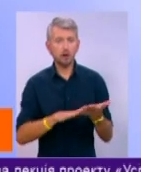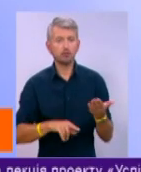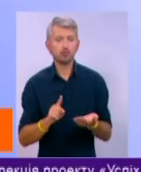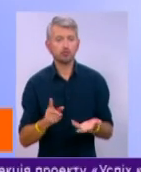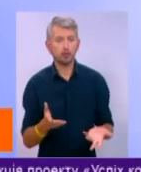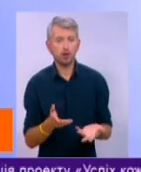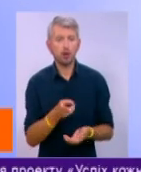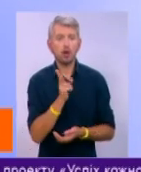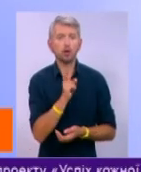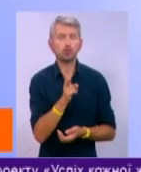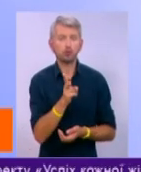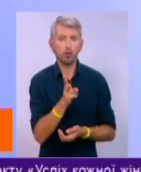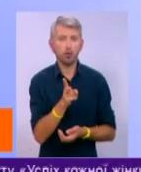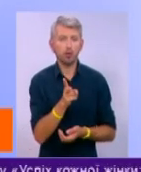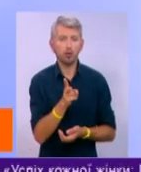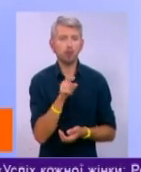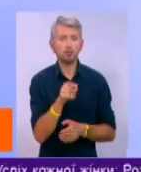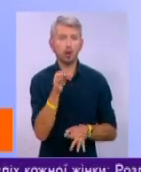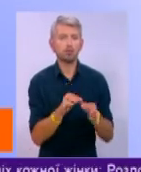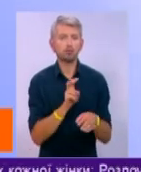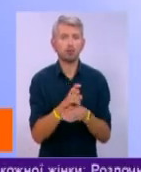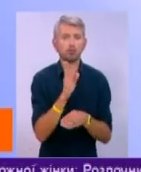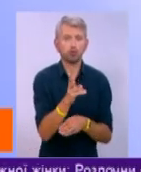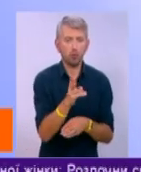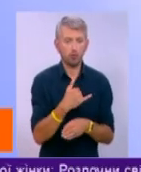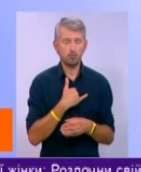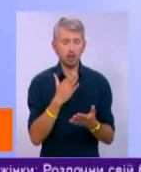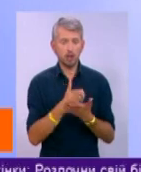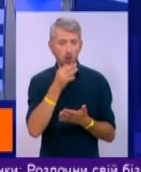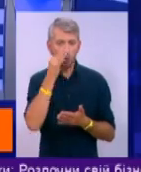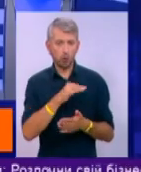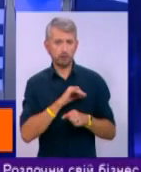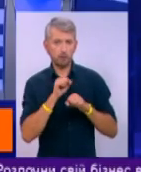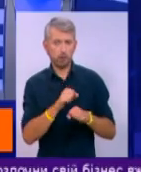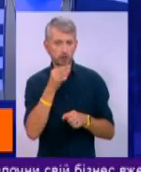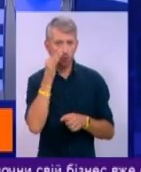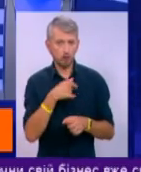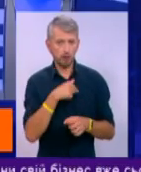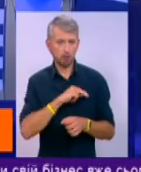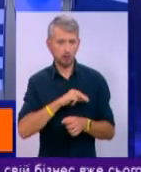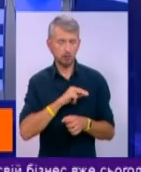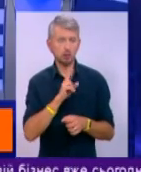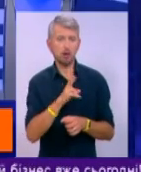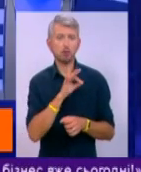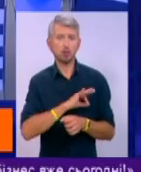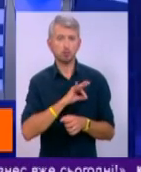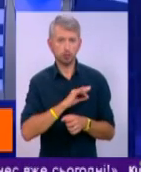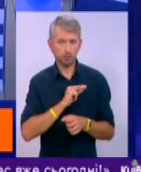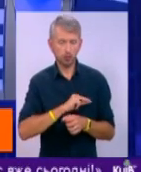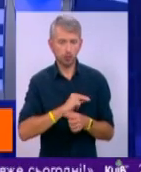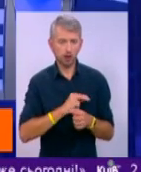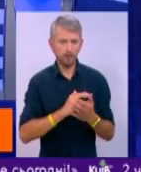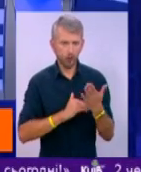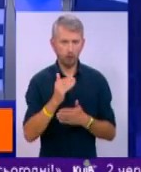що? Хто до нас в цей суд прийде? У мене є зараз досвід, адвокатський досвід, як працює Верховний суд. Сформований новий